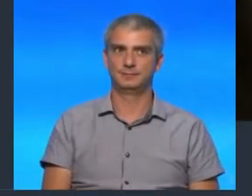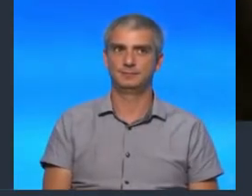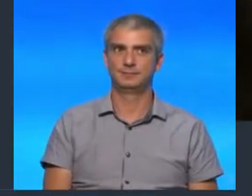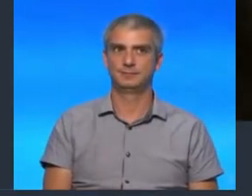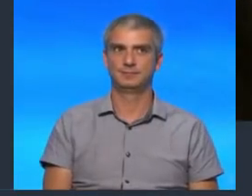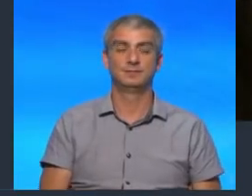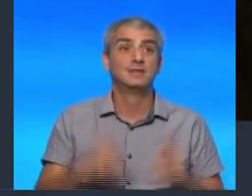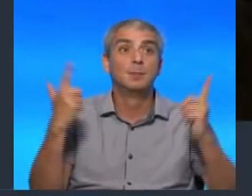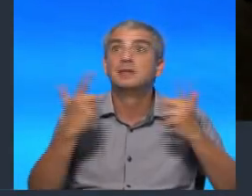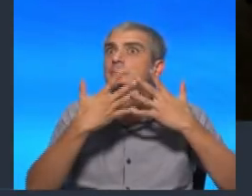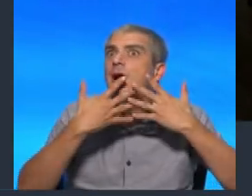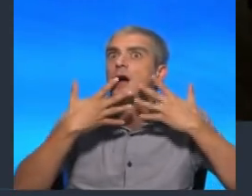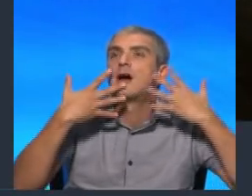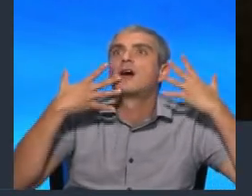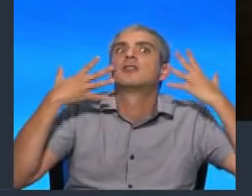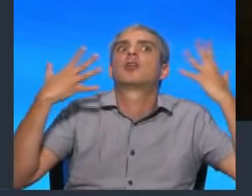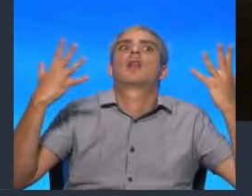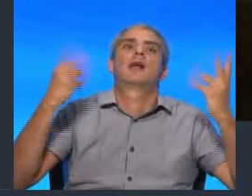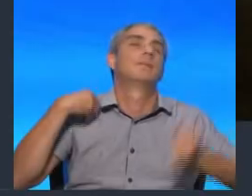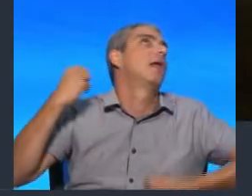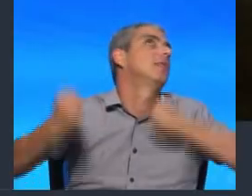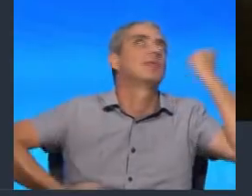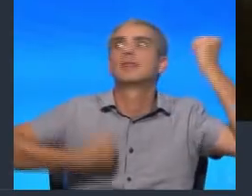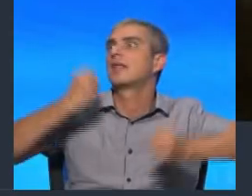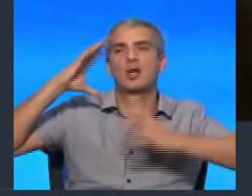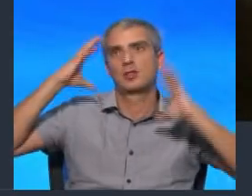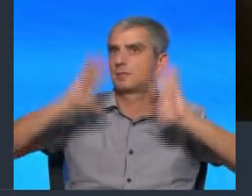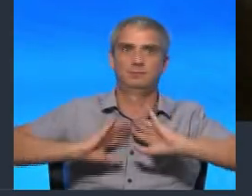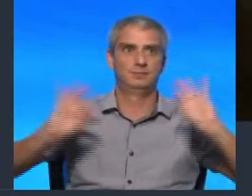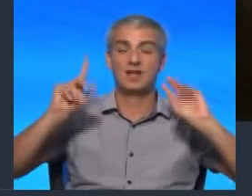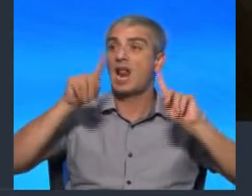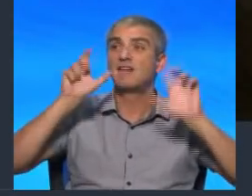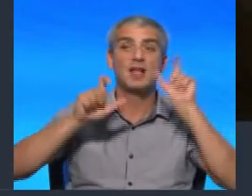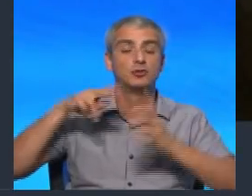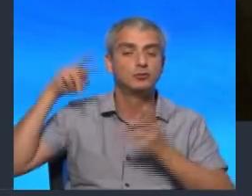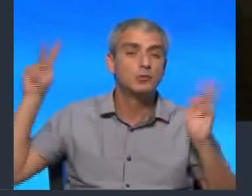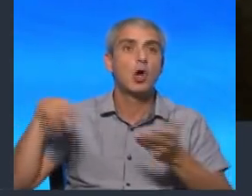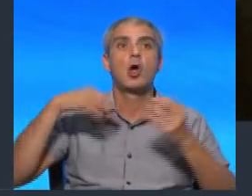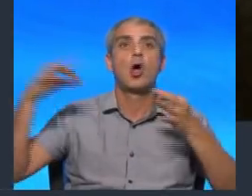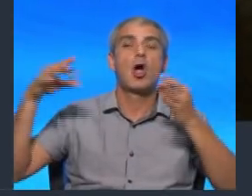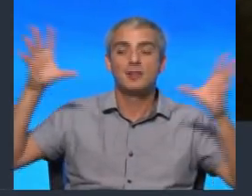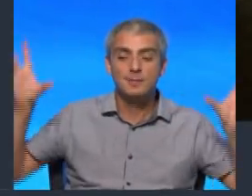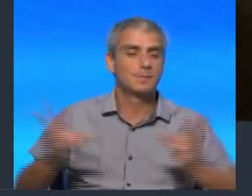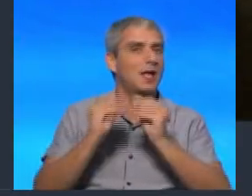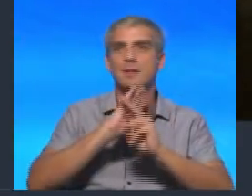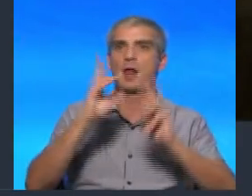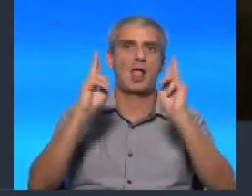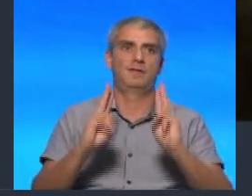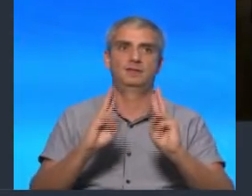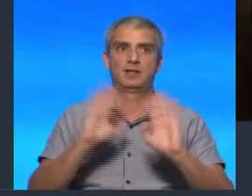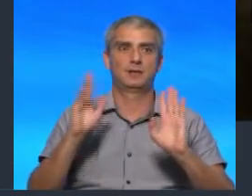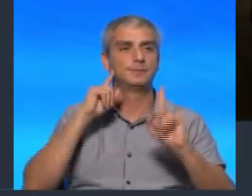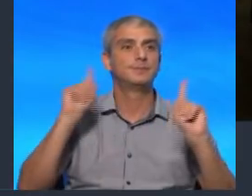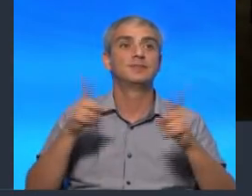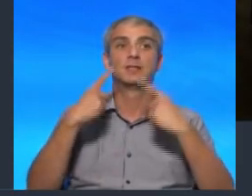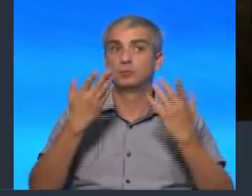מסיבה גדולה וענקית עם אנרגיות מטורפות של אלפי אנשים שרוקדים בו זמנית וללא הפסקה לצלילי